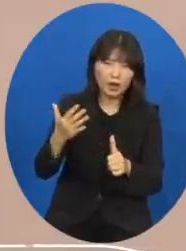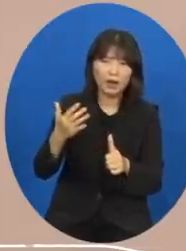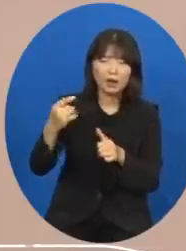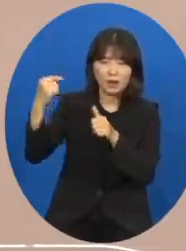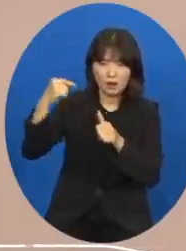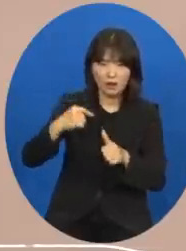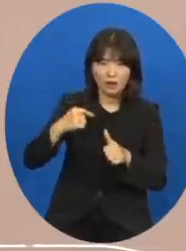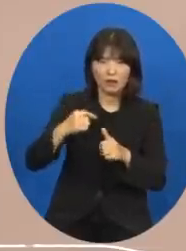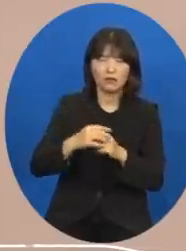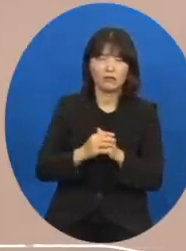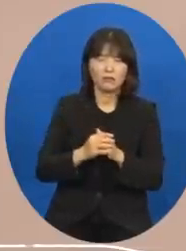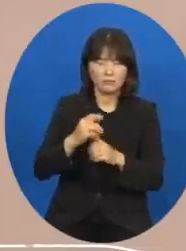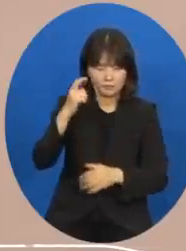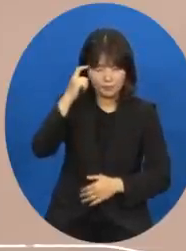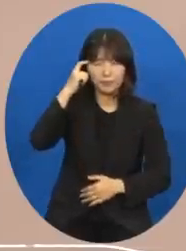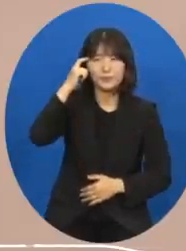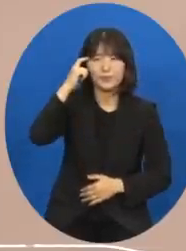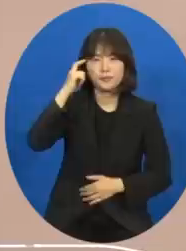주신다고 깨달아졌어요.